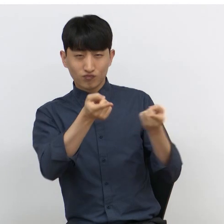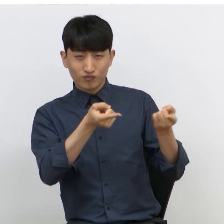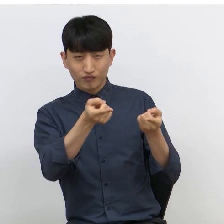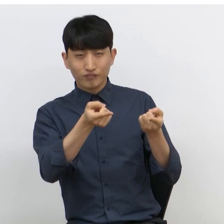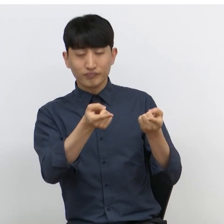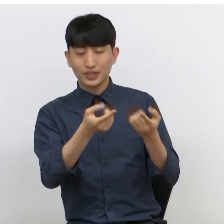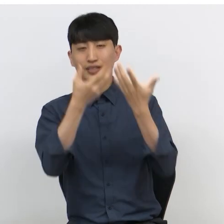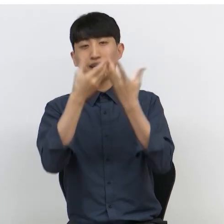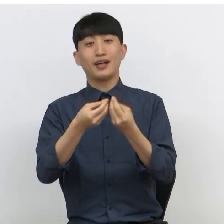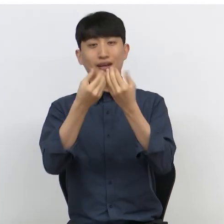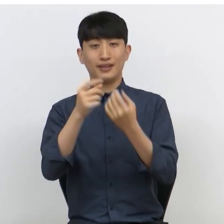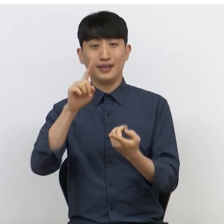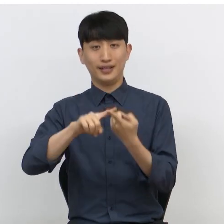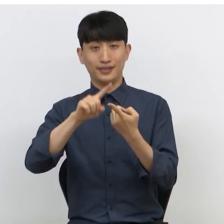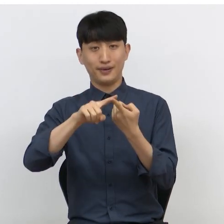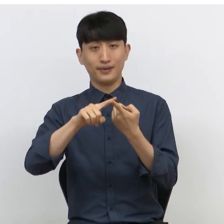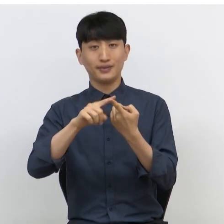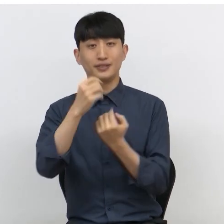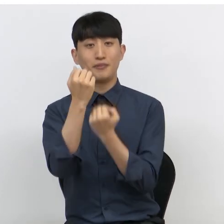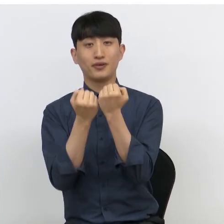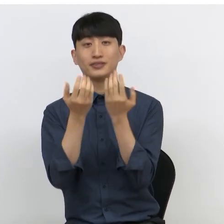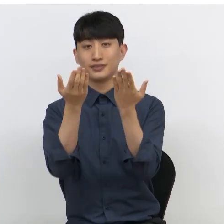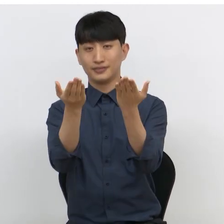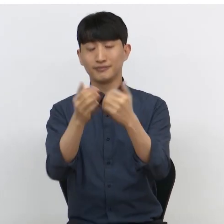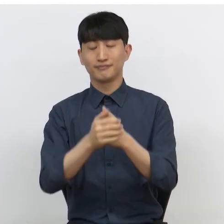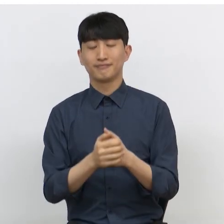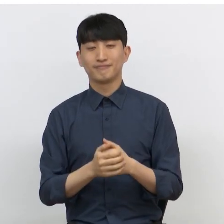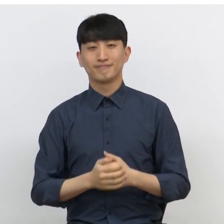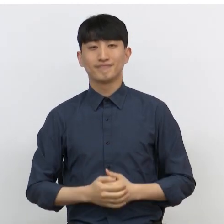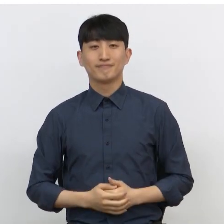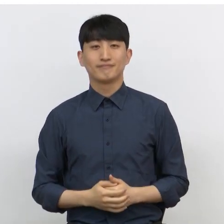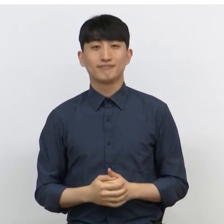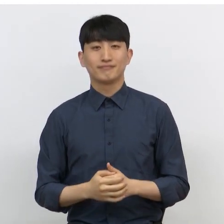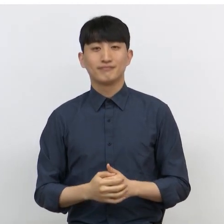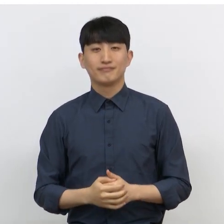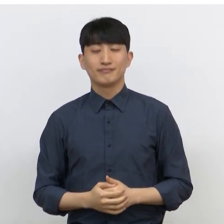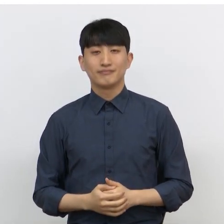케이스 리뷰를 해서 이번 시간에 제가 발표하도록 하겠습니다.